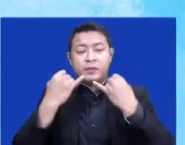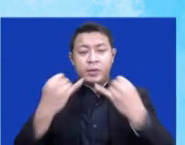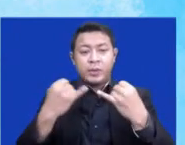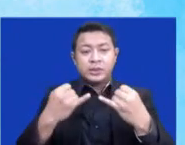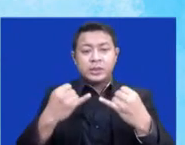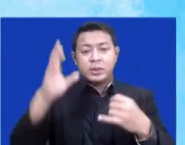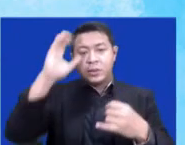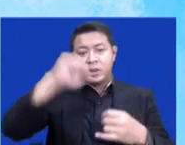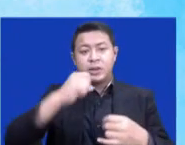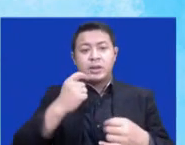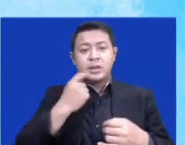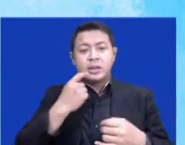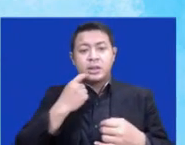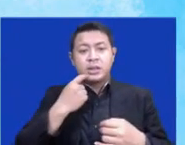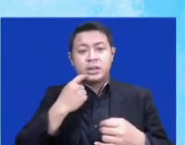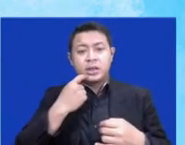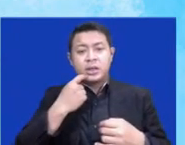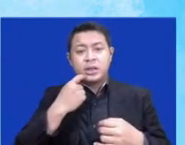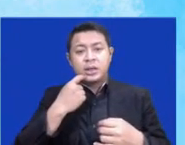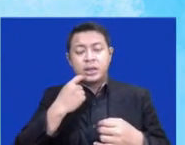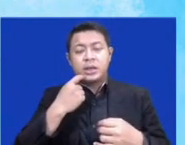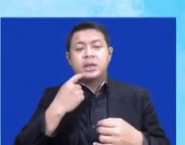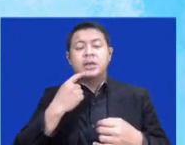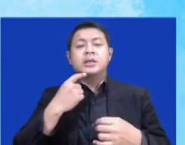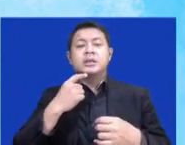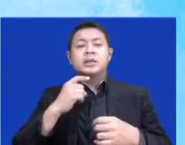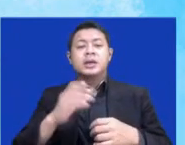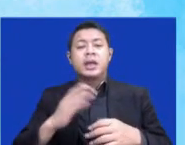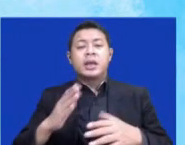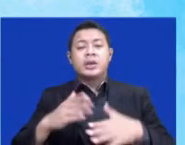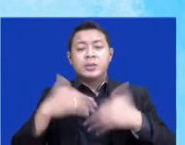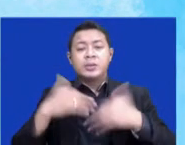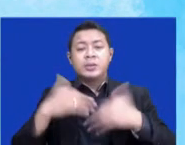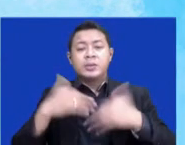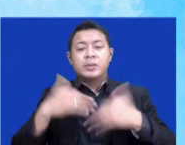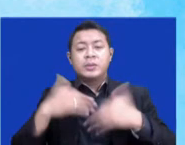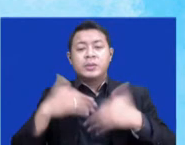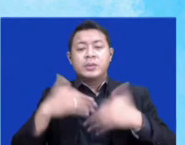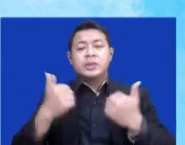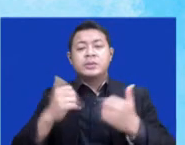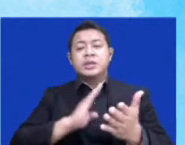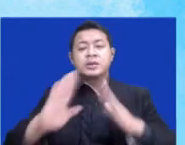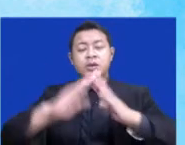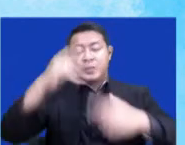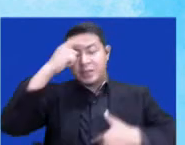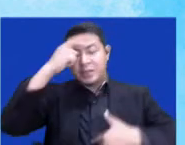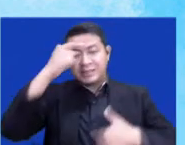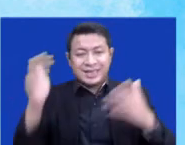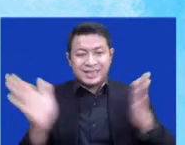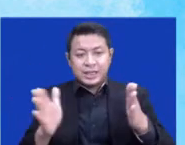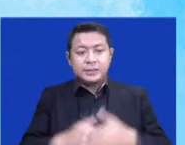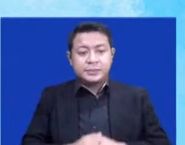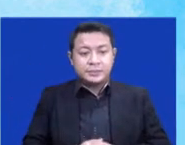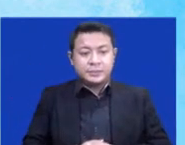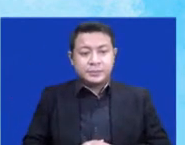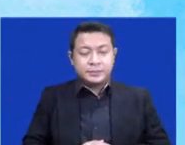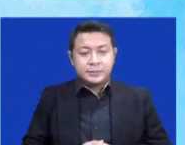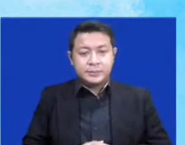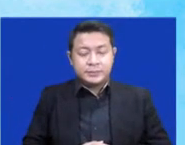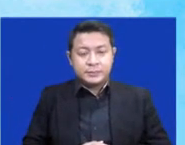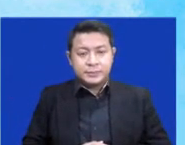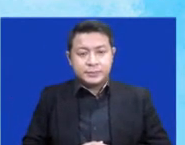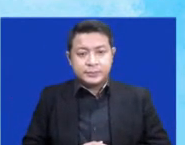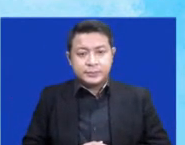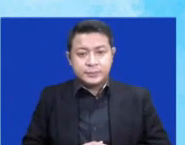mengenai gaya hidup yang sehat seperti apa sih, kalian bisa langsung ke puskesmas yang terdekat. Dan intinya sih